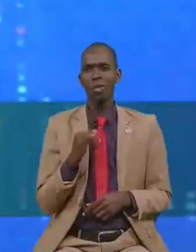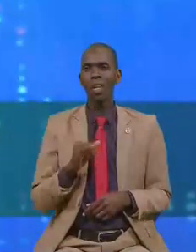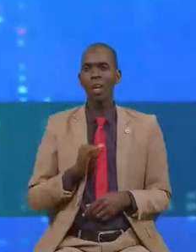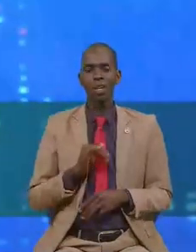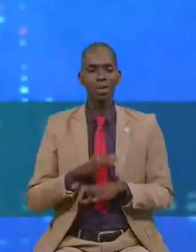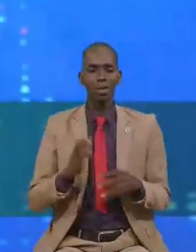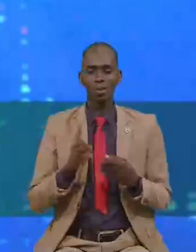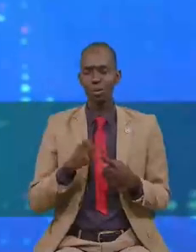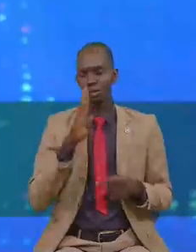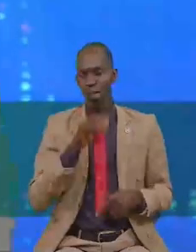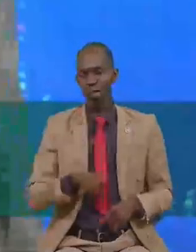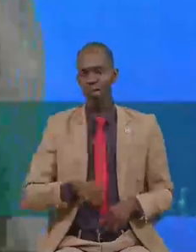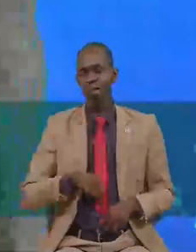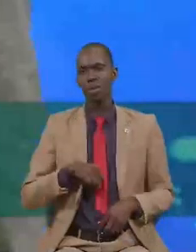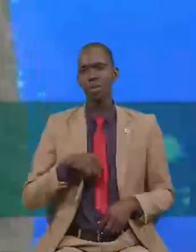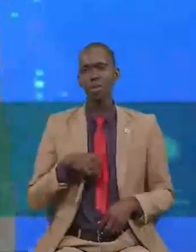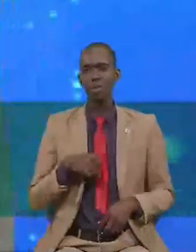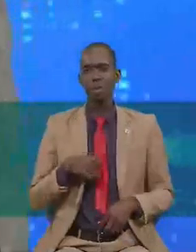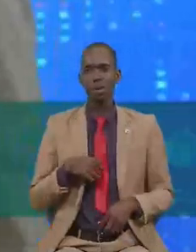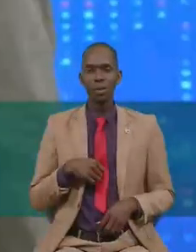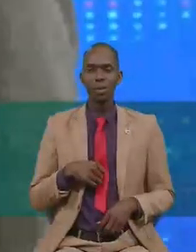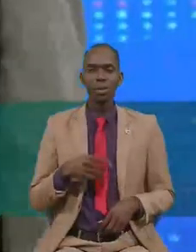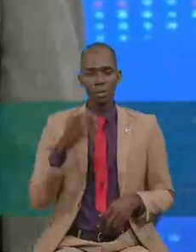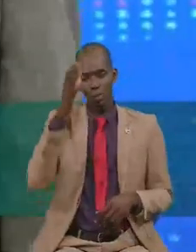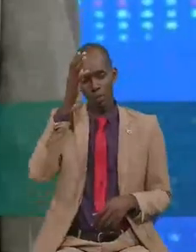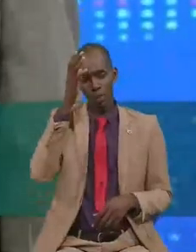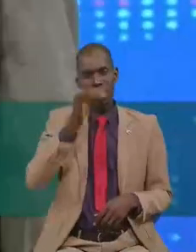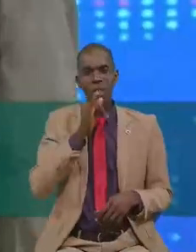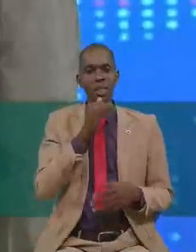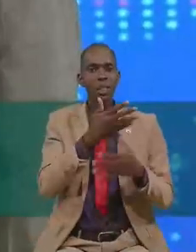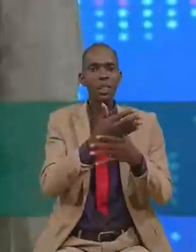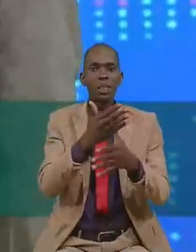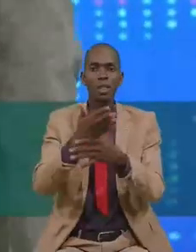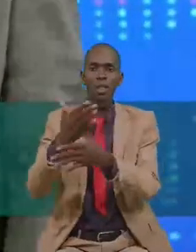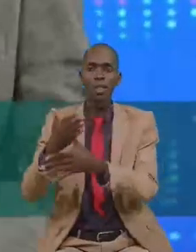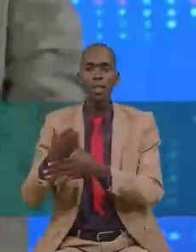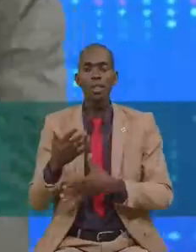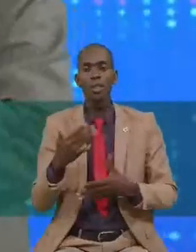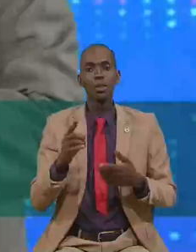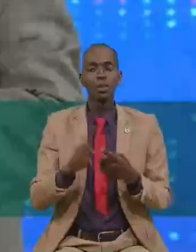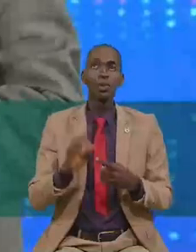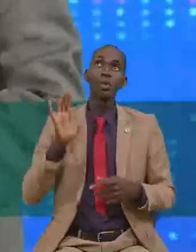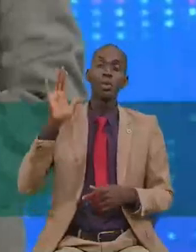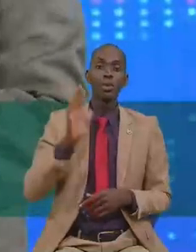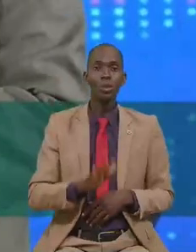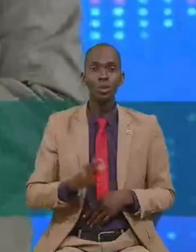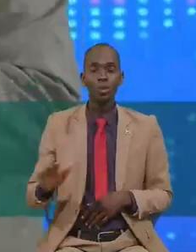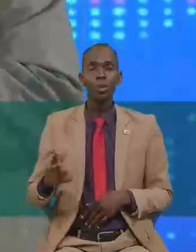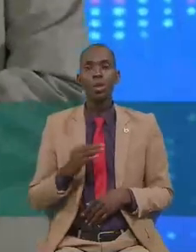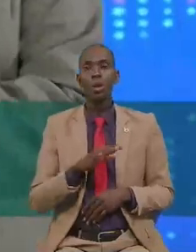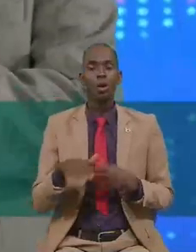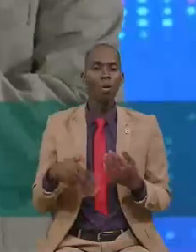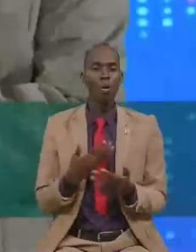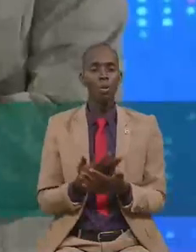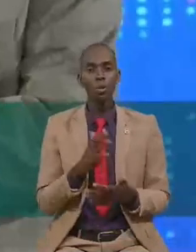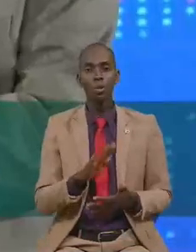orgueilleux. Le père distribue quelque chose à tous ses enfants. Et les enfants disent, ah, je ne veux pas être orgueilleux.